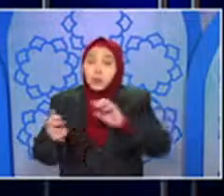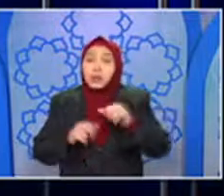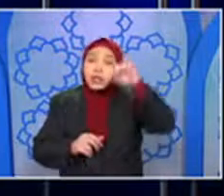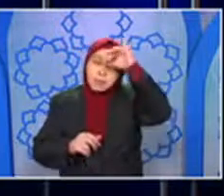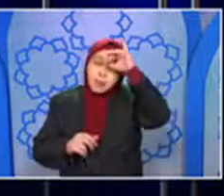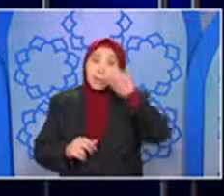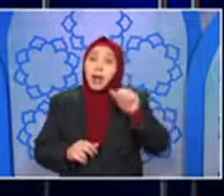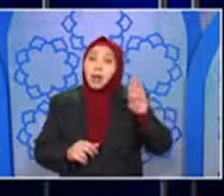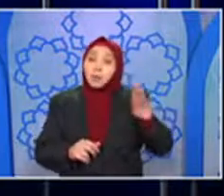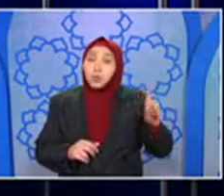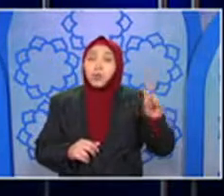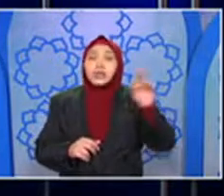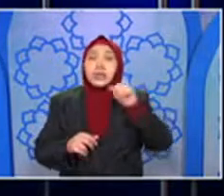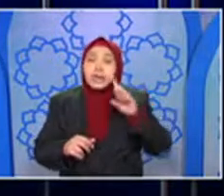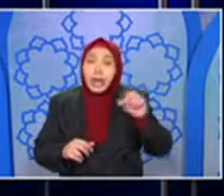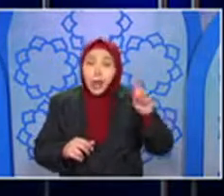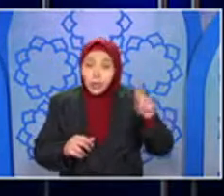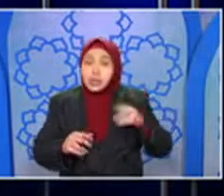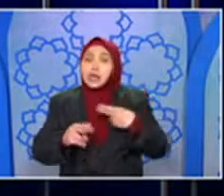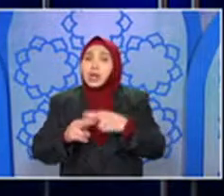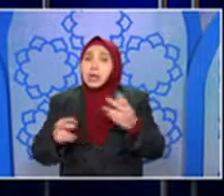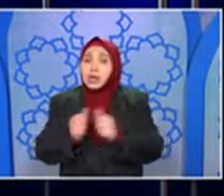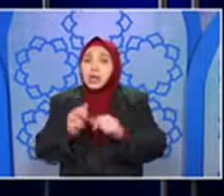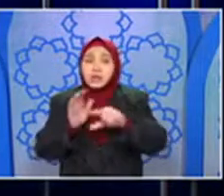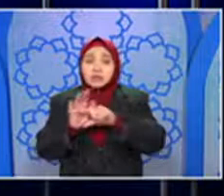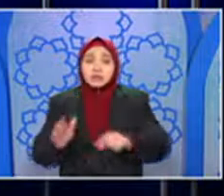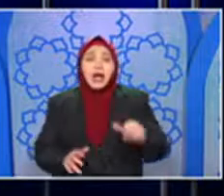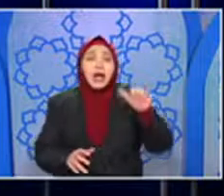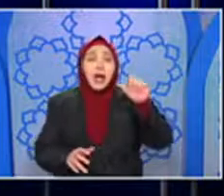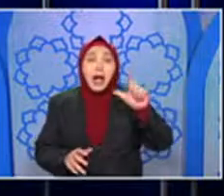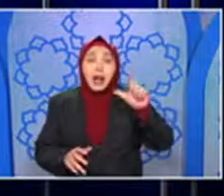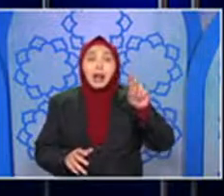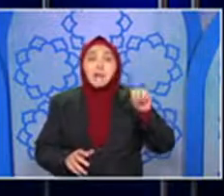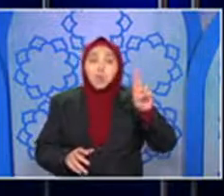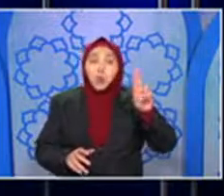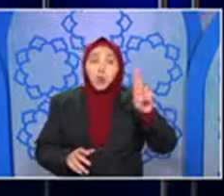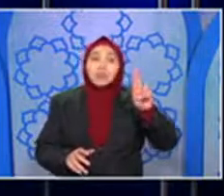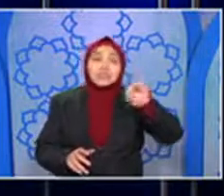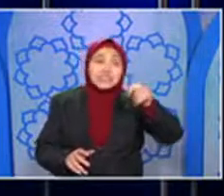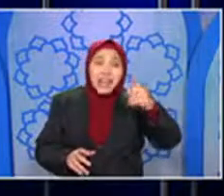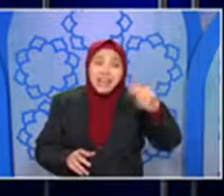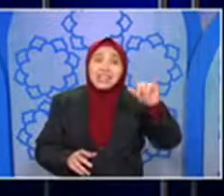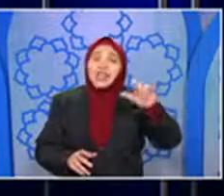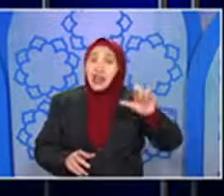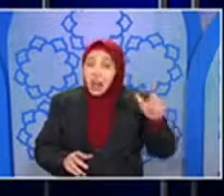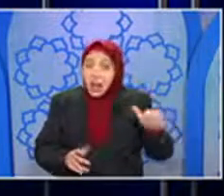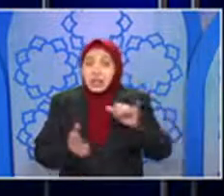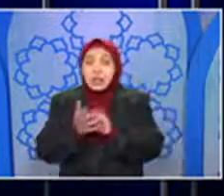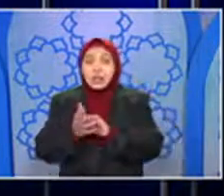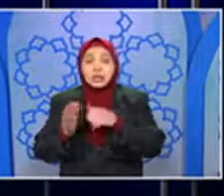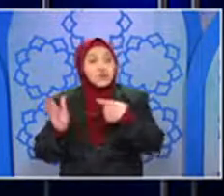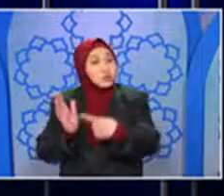Daud bahawa juga dinamakan dengan surah Al-Mujadilah. Kita ada surah Al-Mujadilah, ini surah